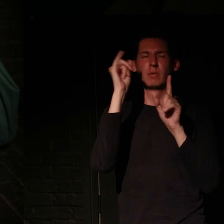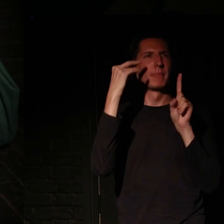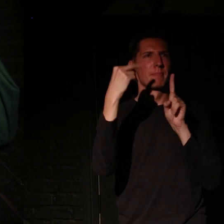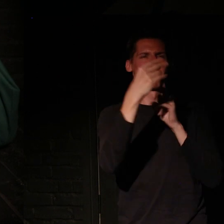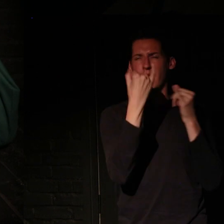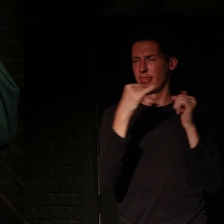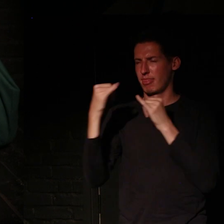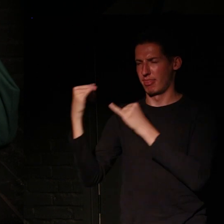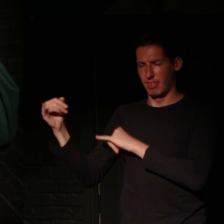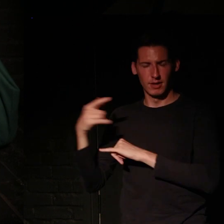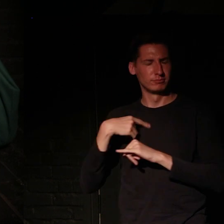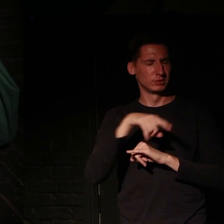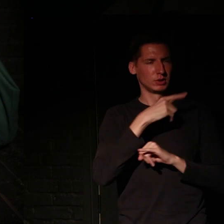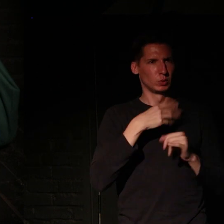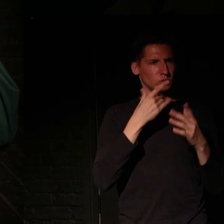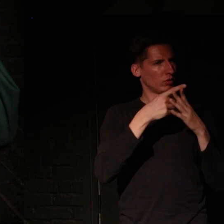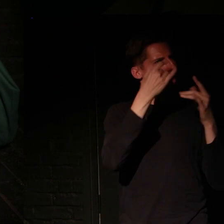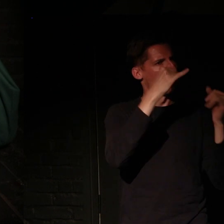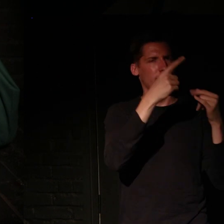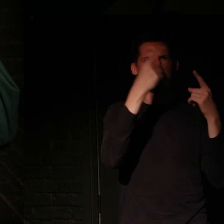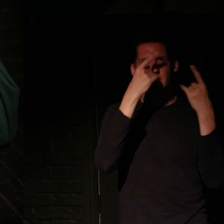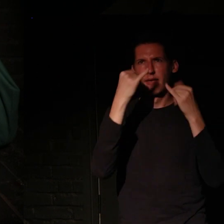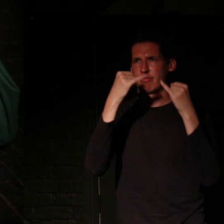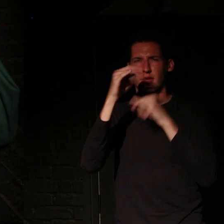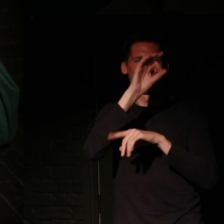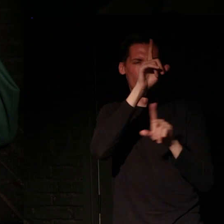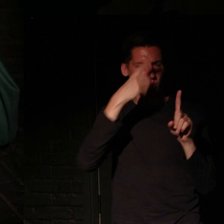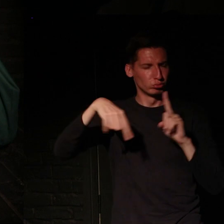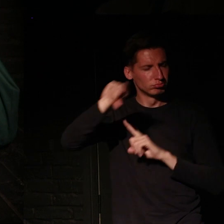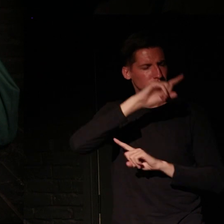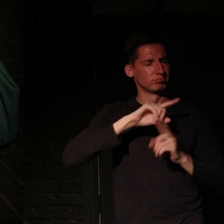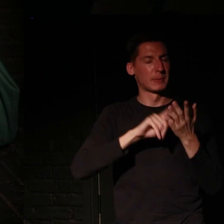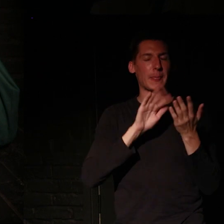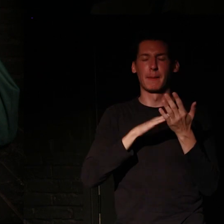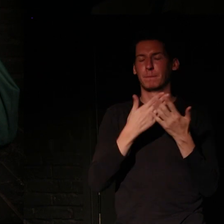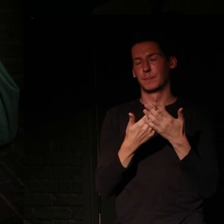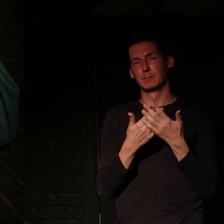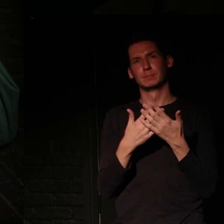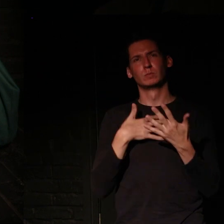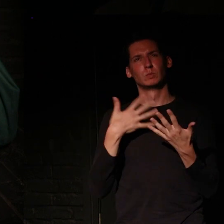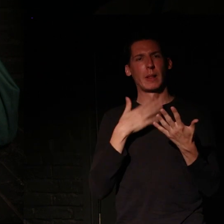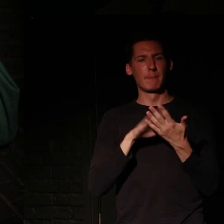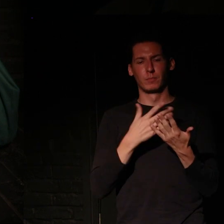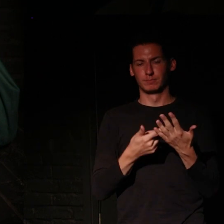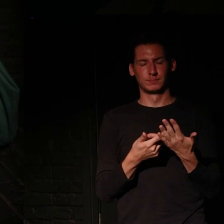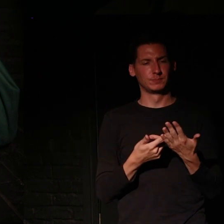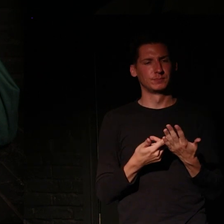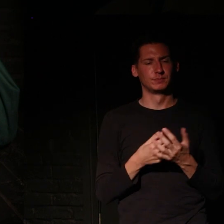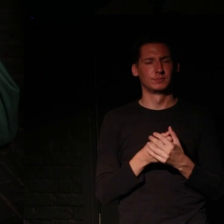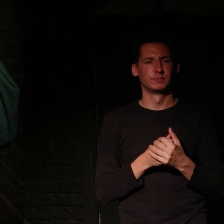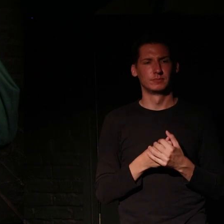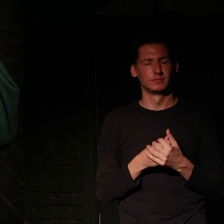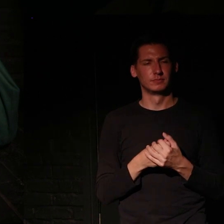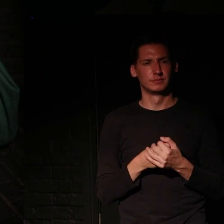czytaniu Biblii się przecinają. Myślę o tym, jak to jest, kiedy siada do